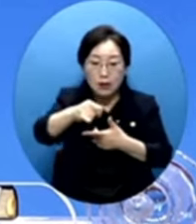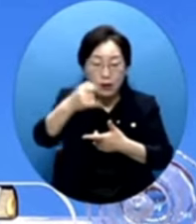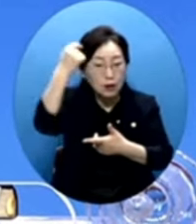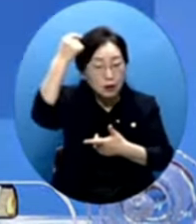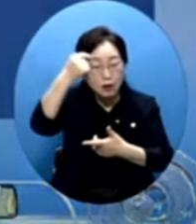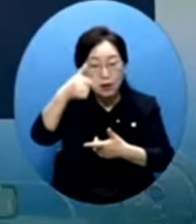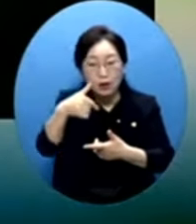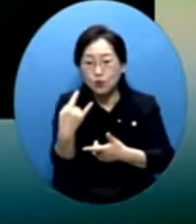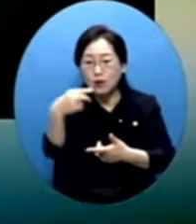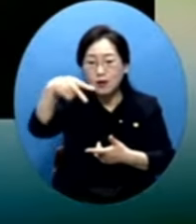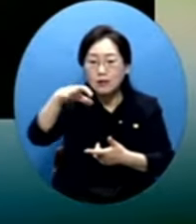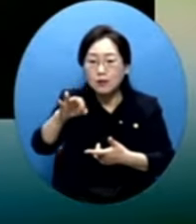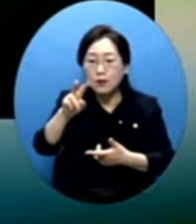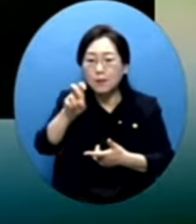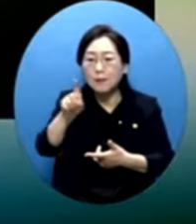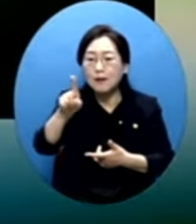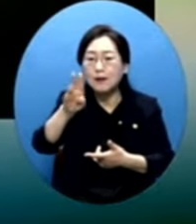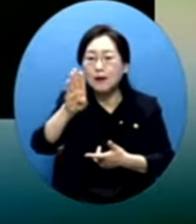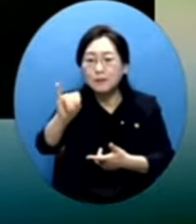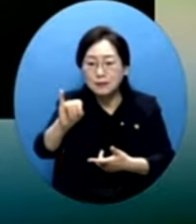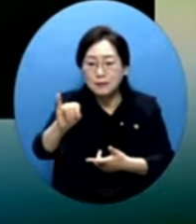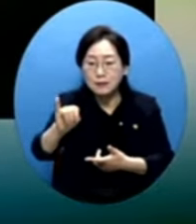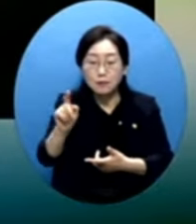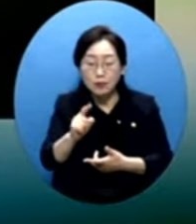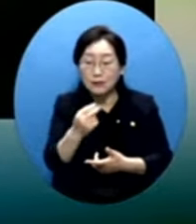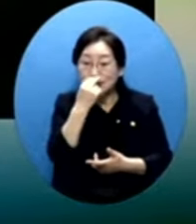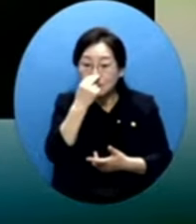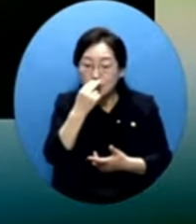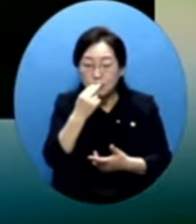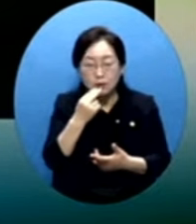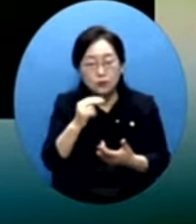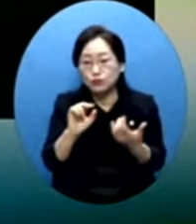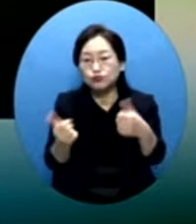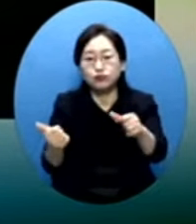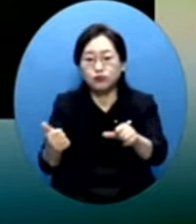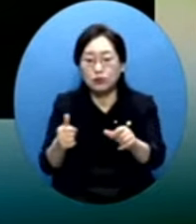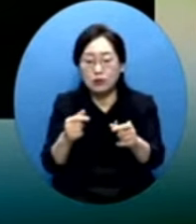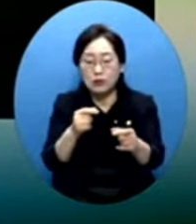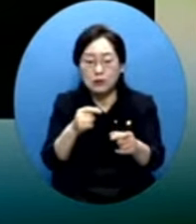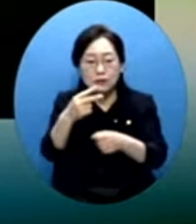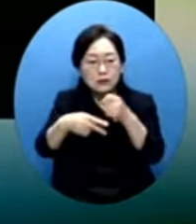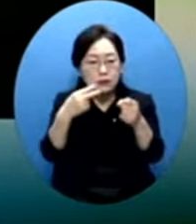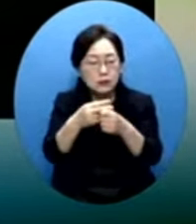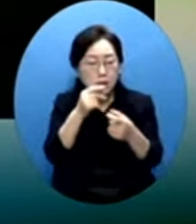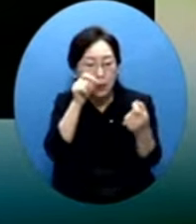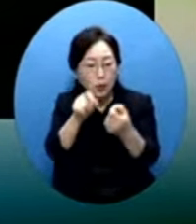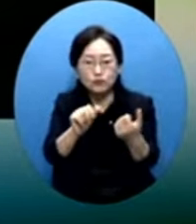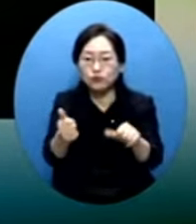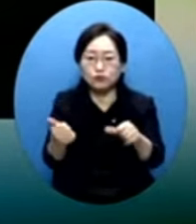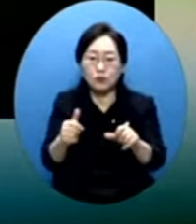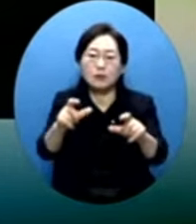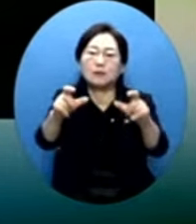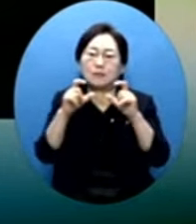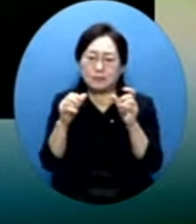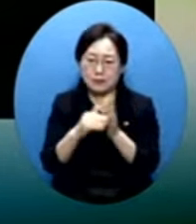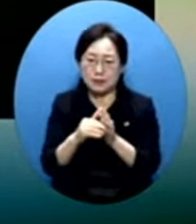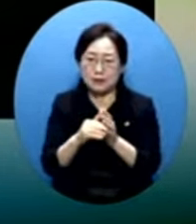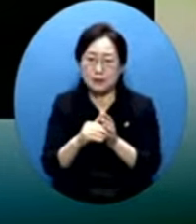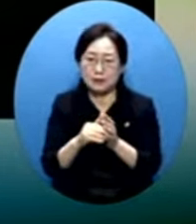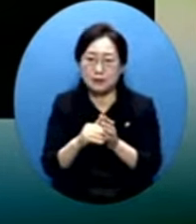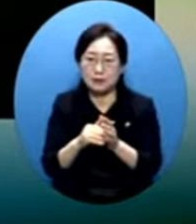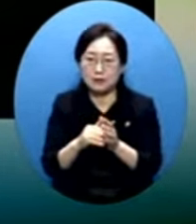것입니다 그래서 길어야 이년 밖에 더 살지 못한다고 하는 그러한 판자를 받았습니다 그래서